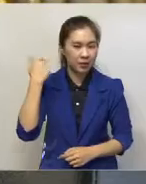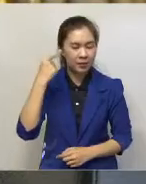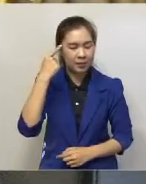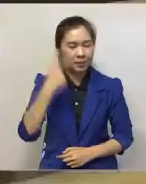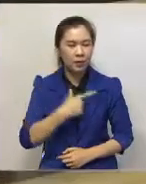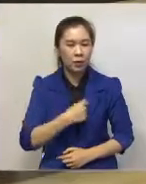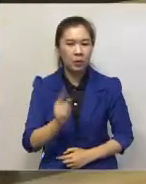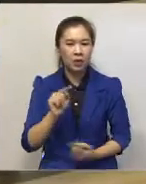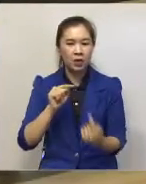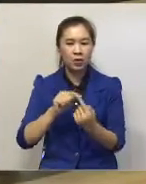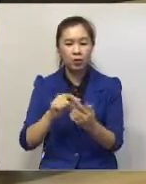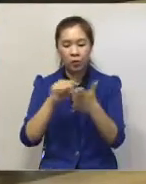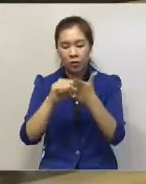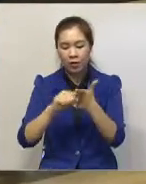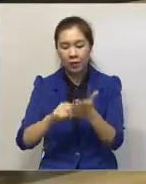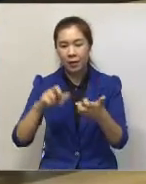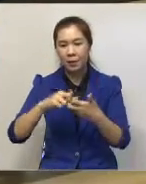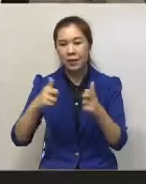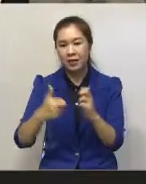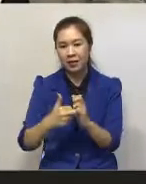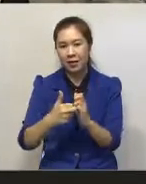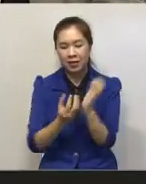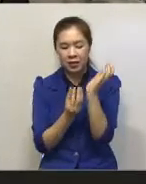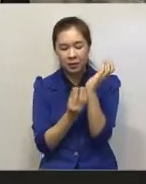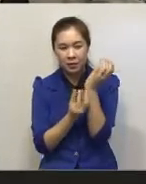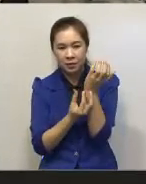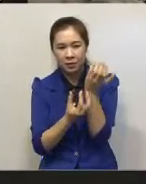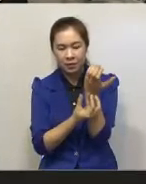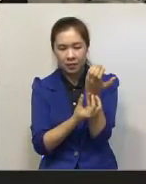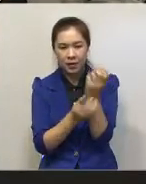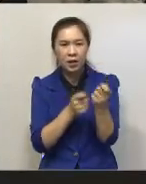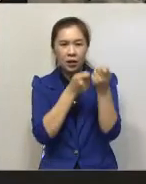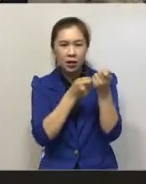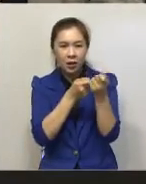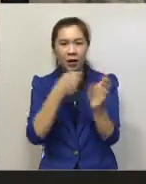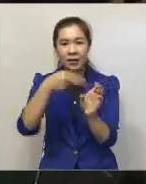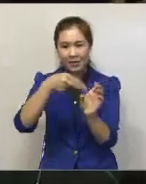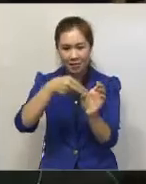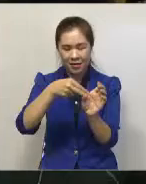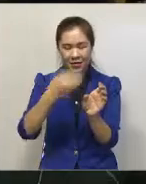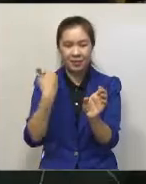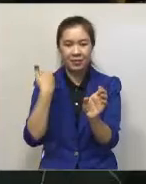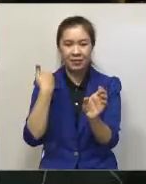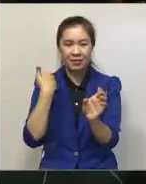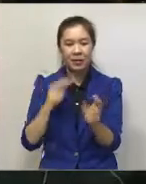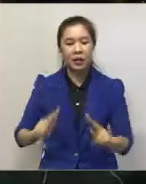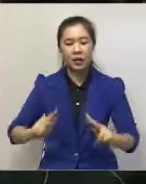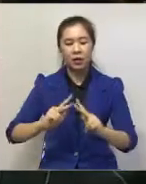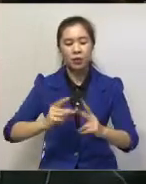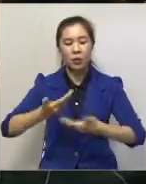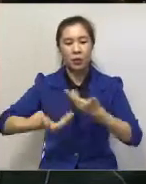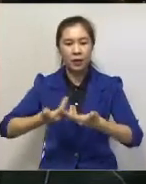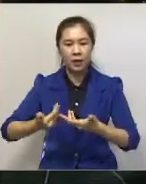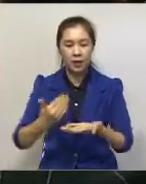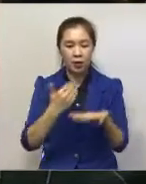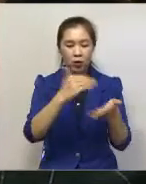ห็นชอบมาตรการแก้ไขปัญหาปาล์มน้ำมันและน้ำมันปาล์มปี2561โดยให้กระทรวงพาณิชย์เร่งรัดผลักดันส่งออกน้ำ